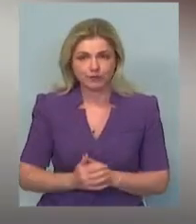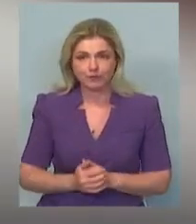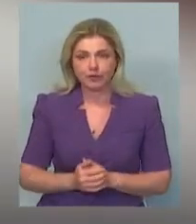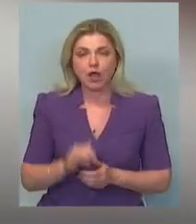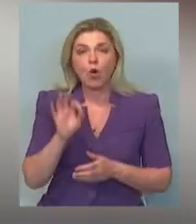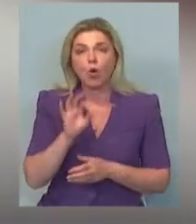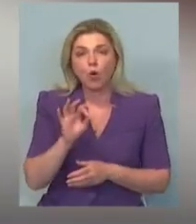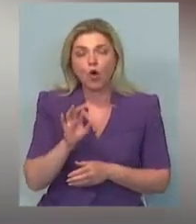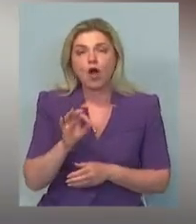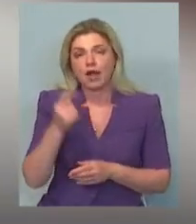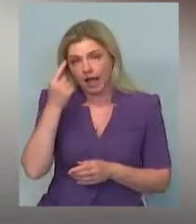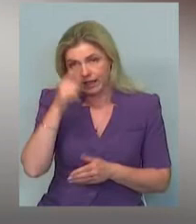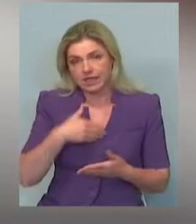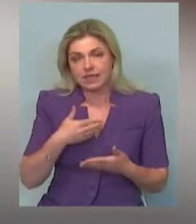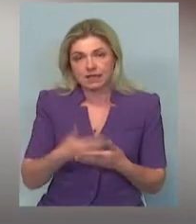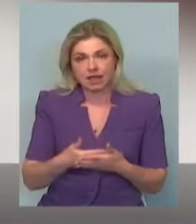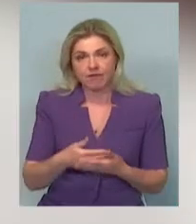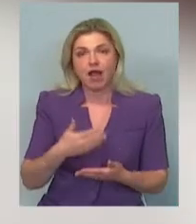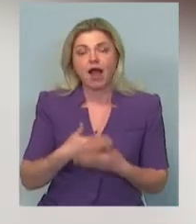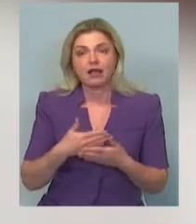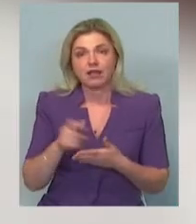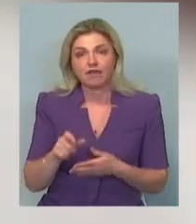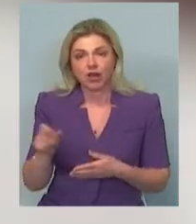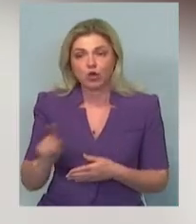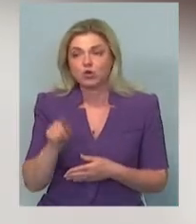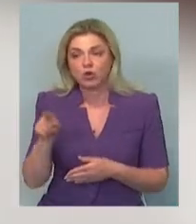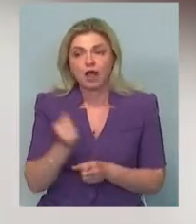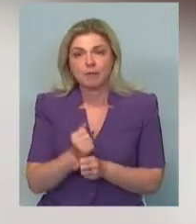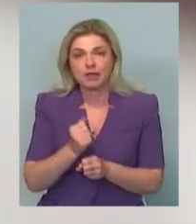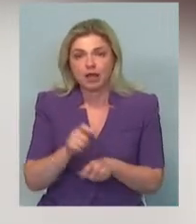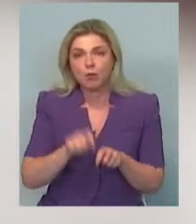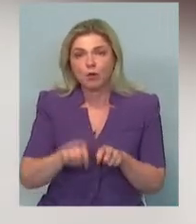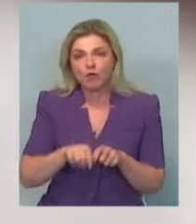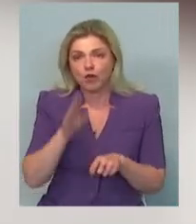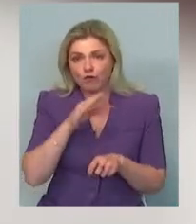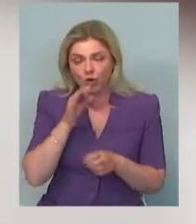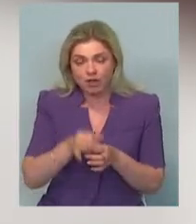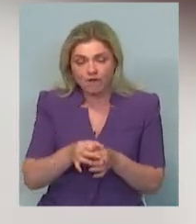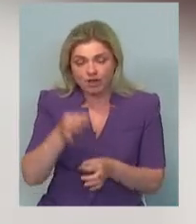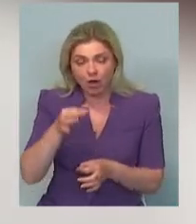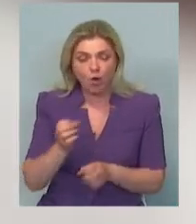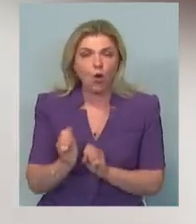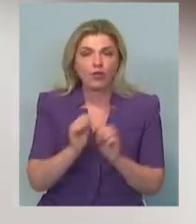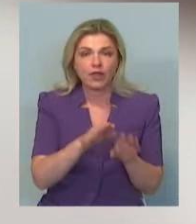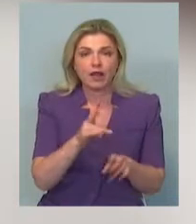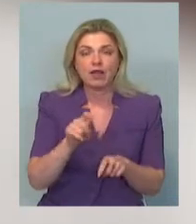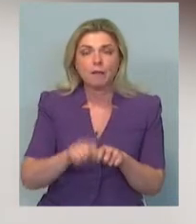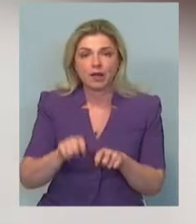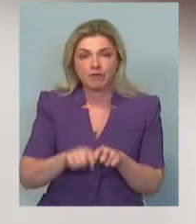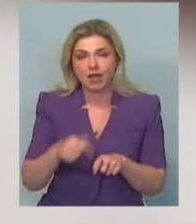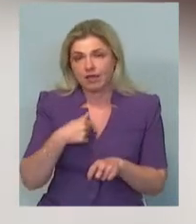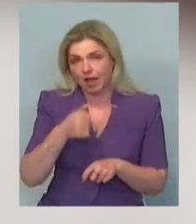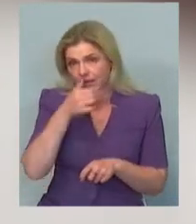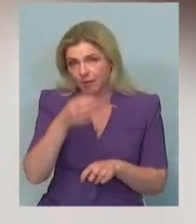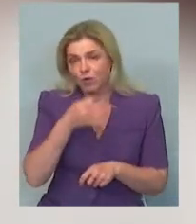З приводу ініціативи активістів, які там зробили забір води, в якихось своїх флакончиках віднесли її на перевірку, я не можу сказати